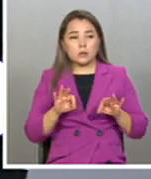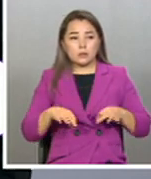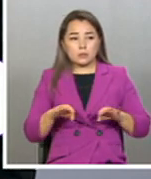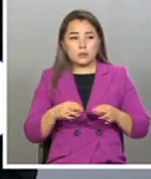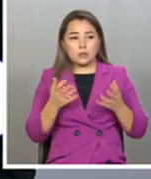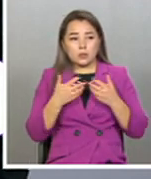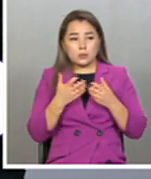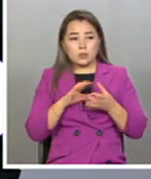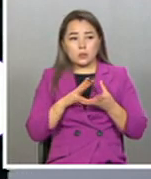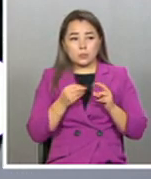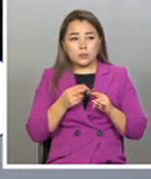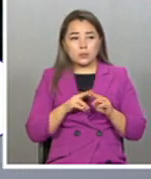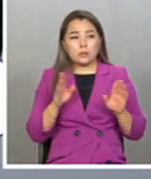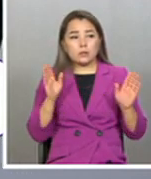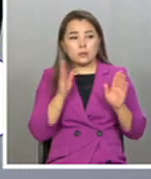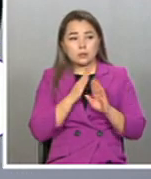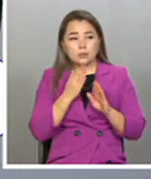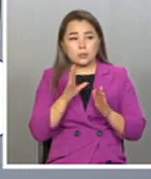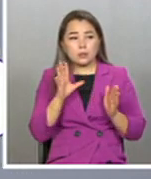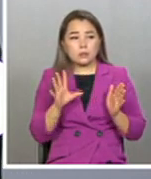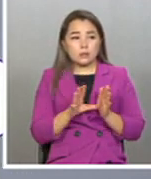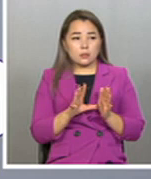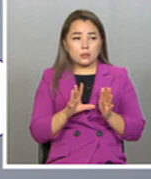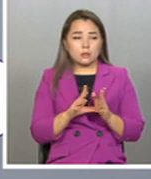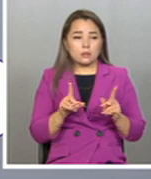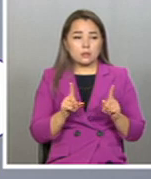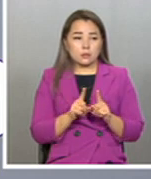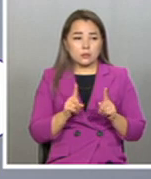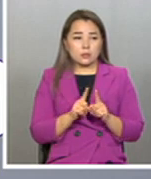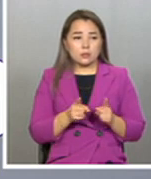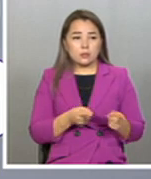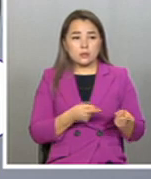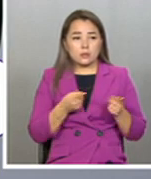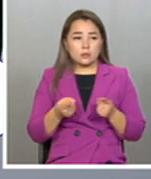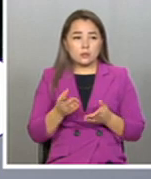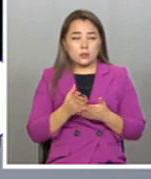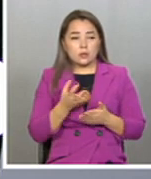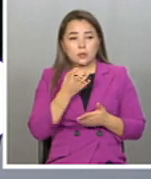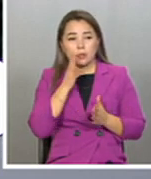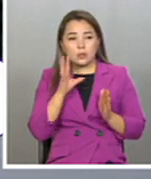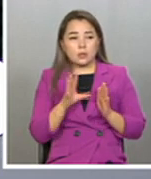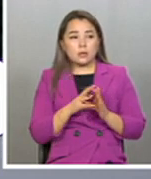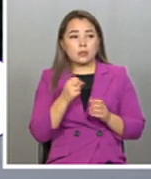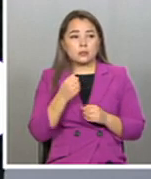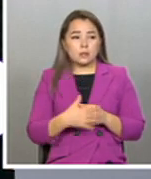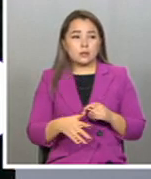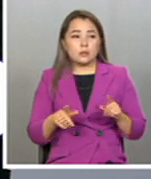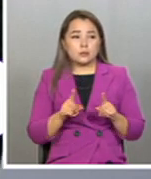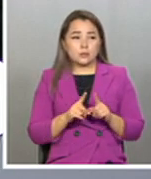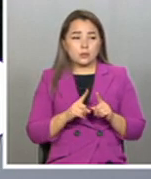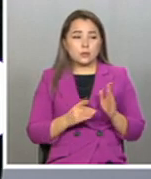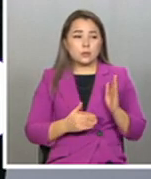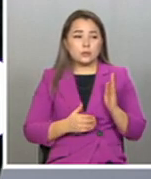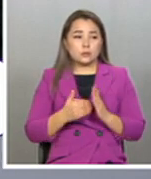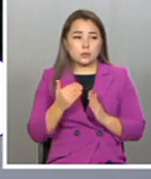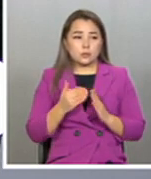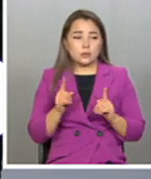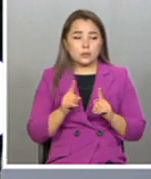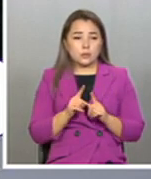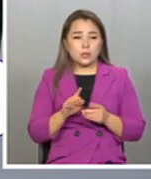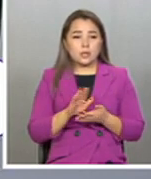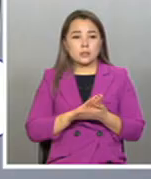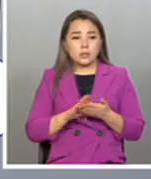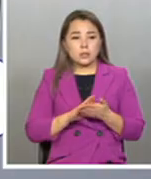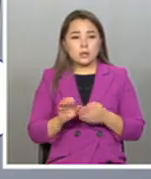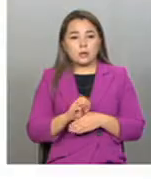табиғи энергия көзіне көліктерді көшіру, жылу станциялары мұржаларын жоғары сапалы фильтрлермен қамтамасыз